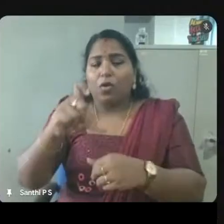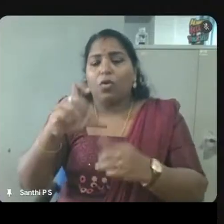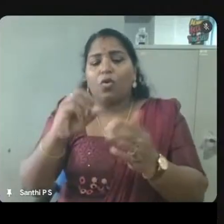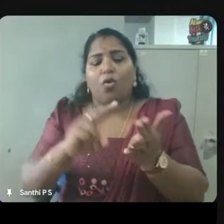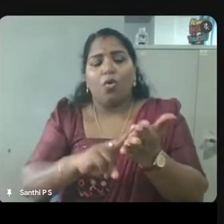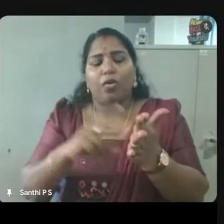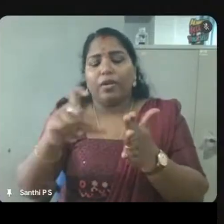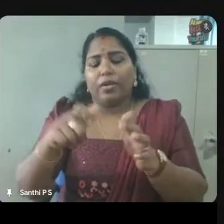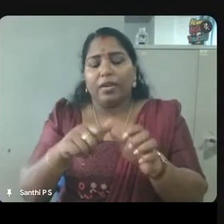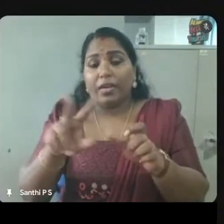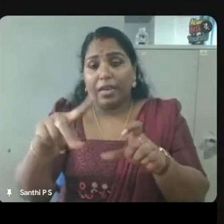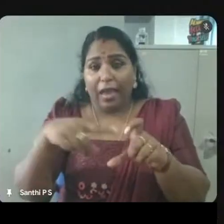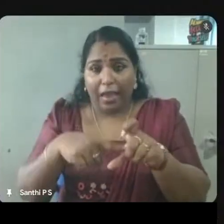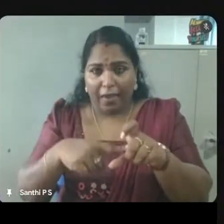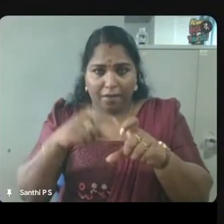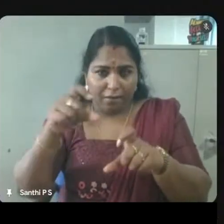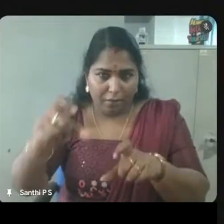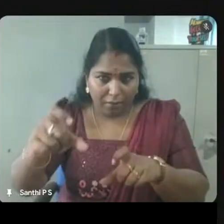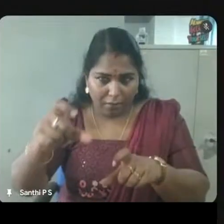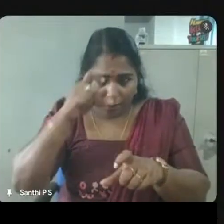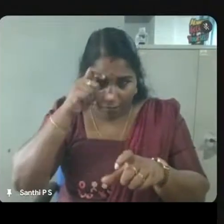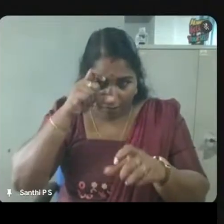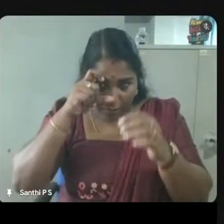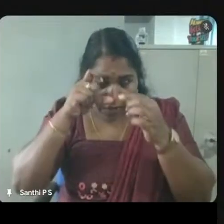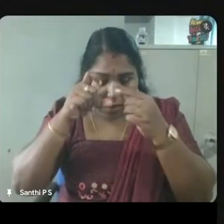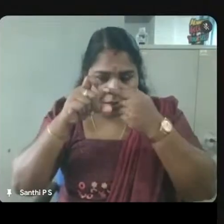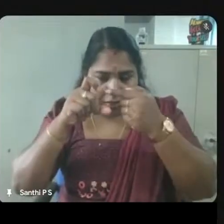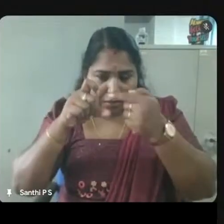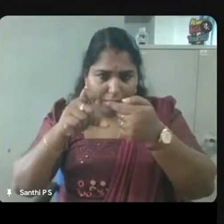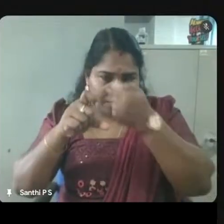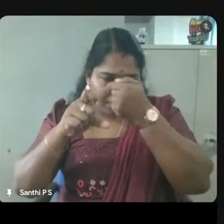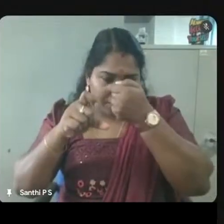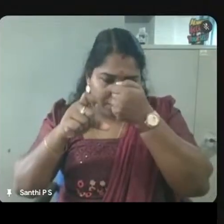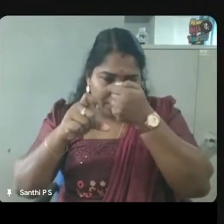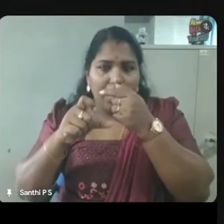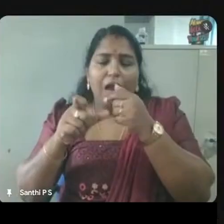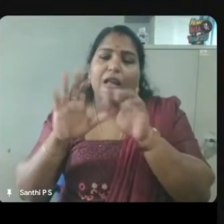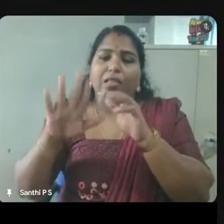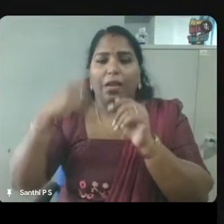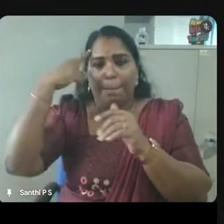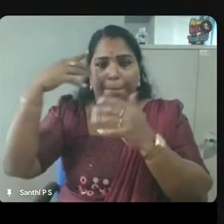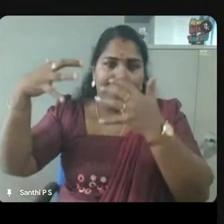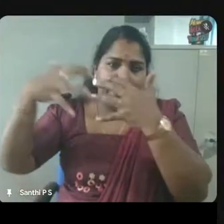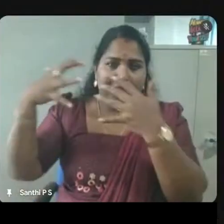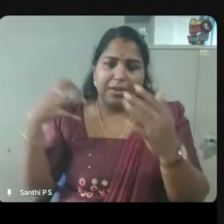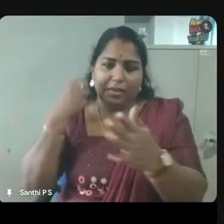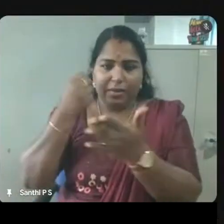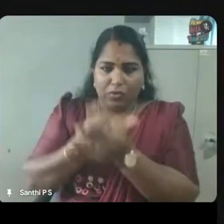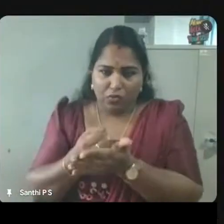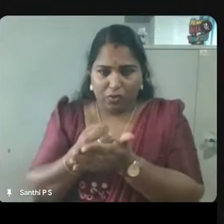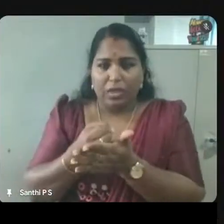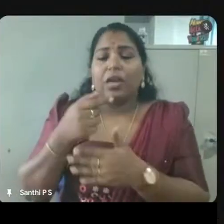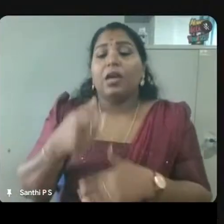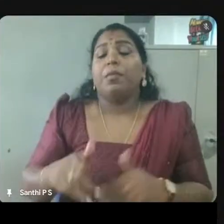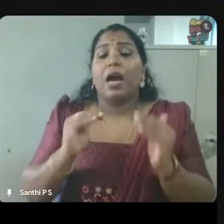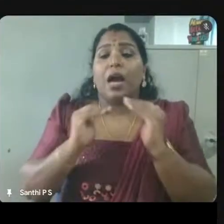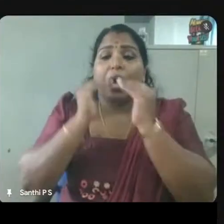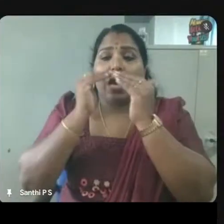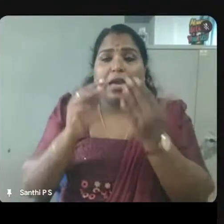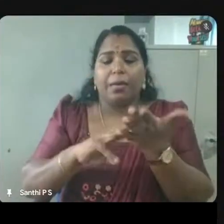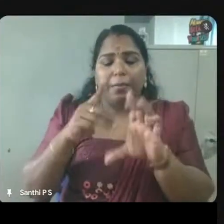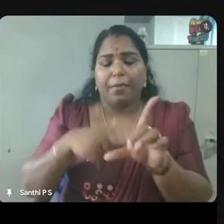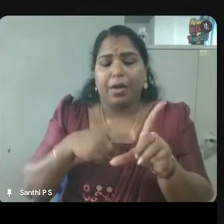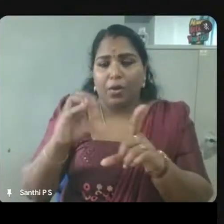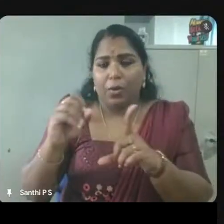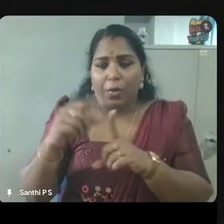ഈ റെറ്റിനയിലോട്ട് ഫോക്കസ് വരുന്നുള്ളൂ. ഹൈ മയോപ്പിയ ഇന്നത്തെ കാലത്ത് വളരെ വളരെ വളരെ ഇമ്പോർട്ടൻ്റ് ആയിട്ടൊരു ടോപ്പിക്കാണ്. കാരണം